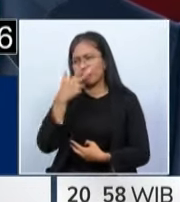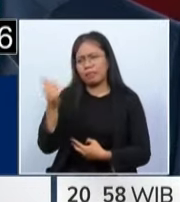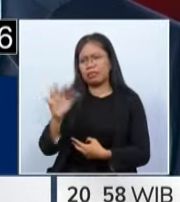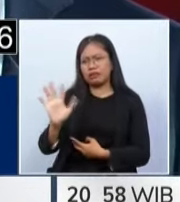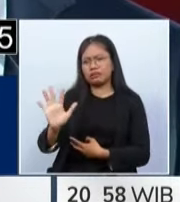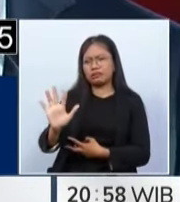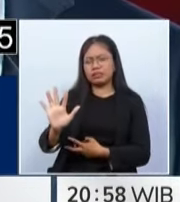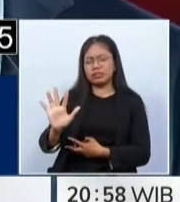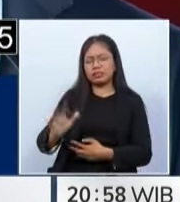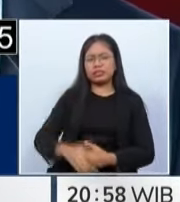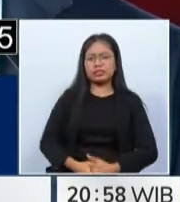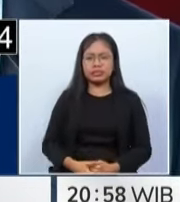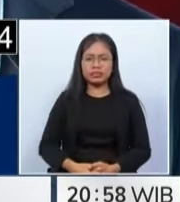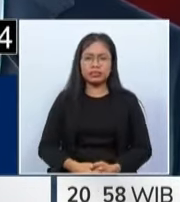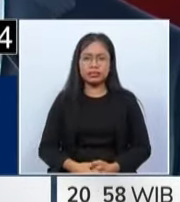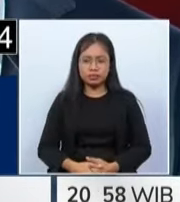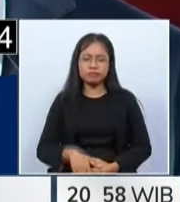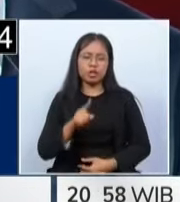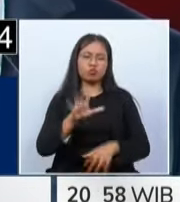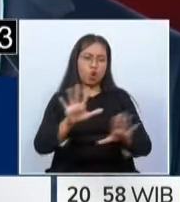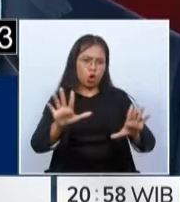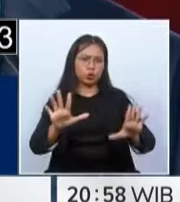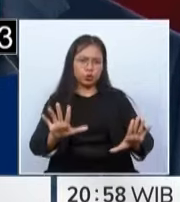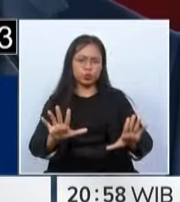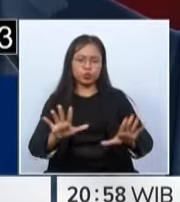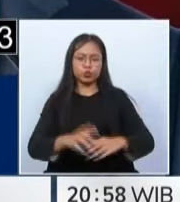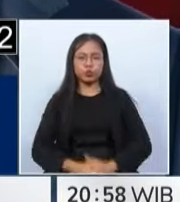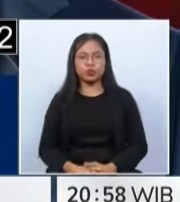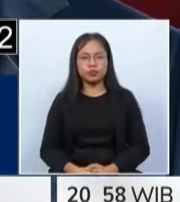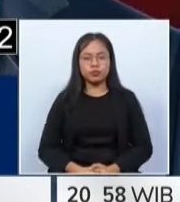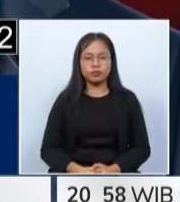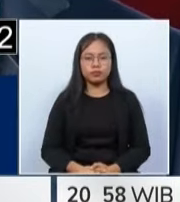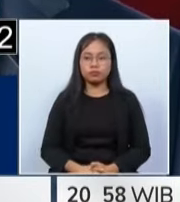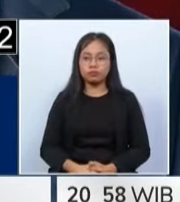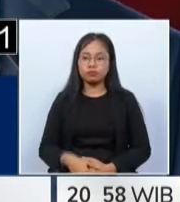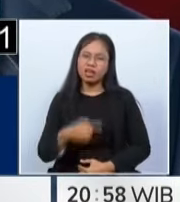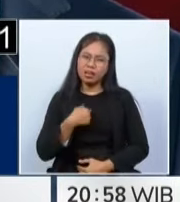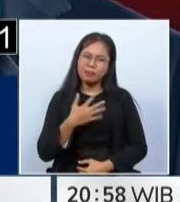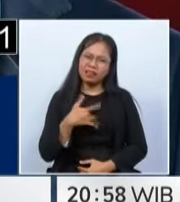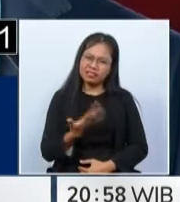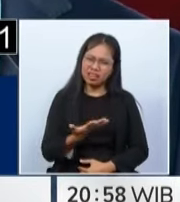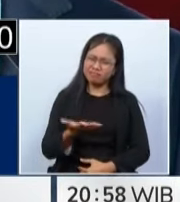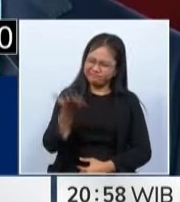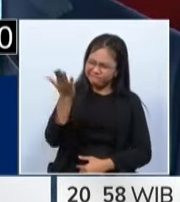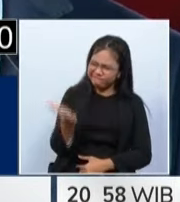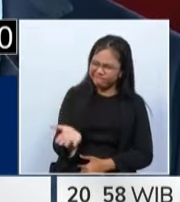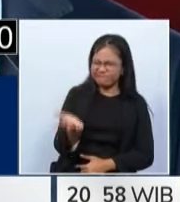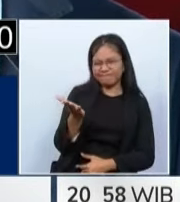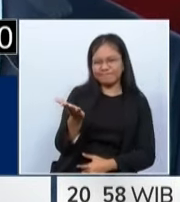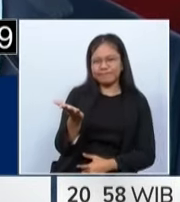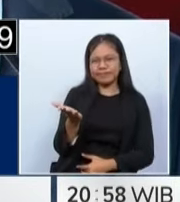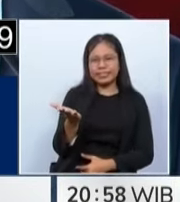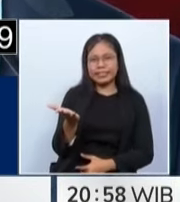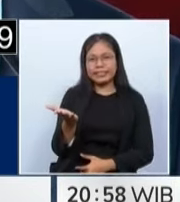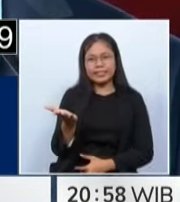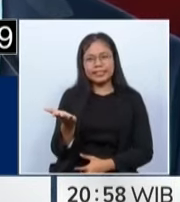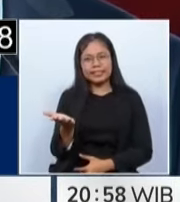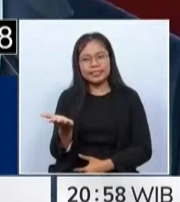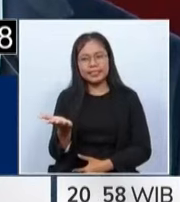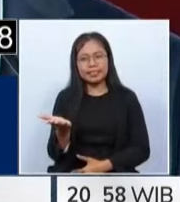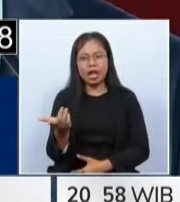etik itu saja saya merasa bahwa anda itu ee